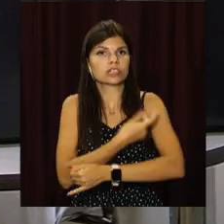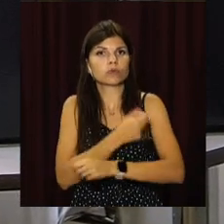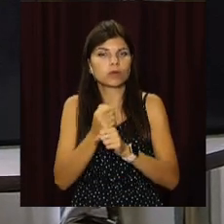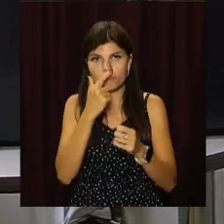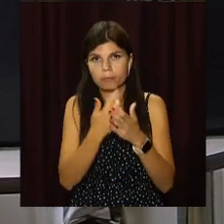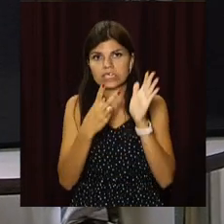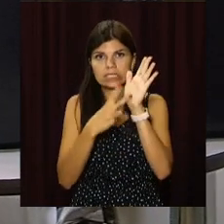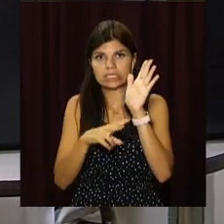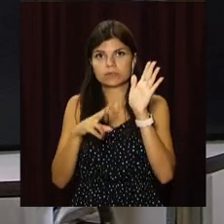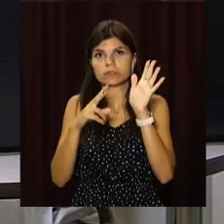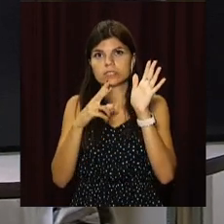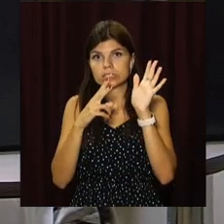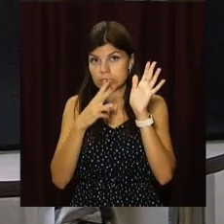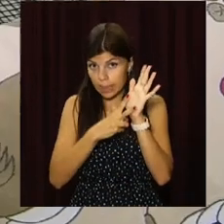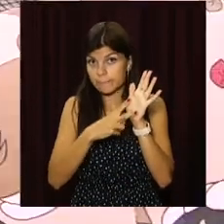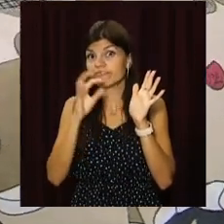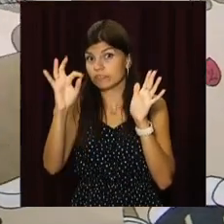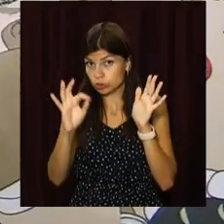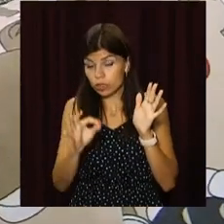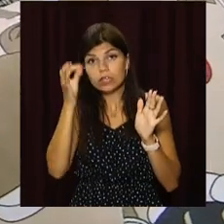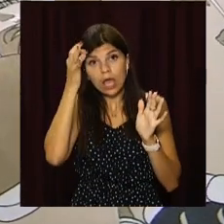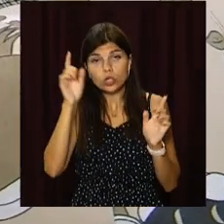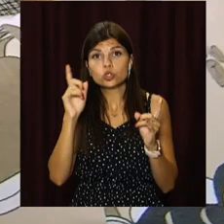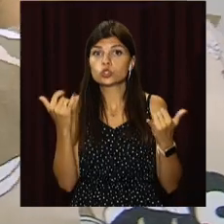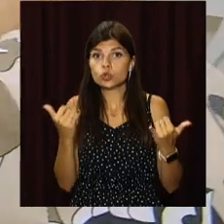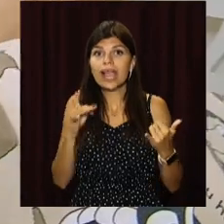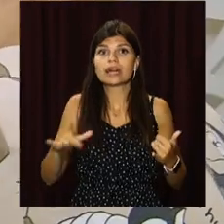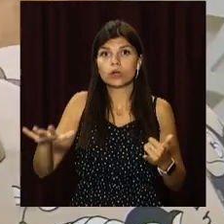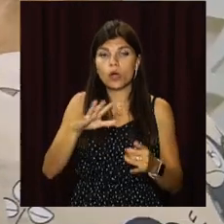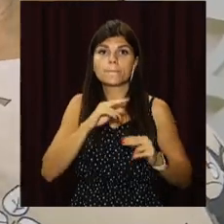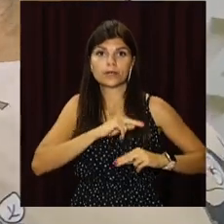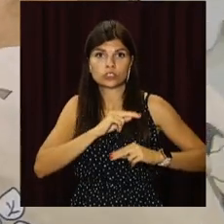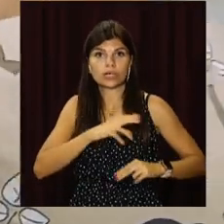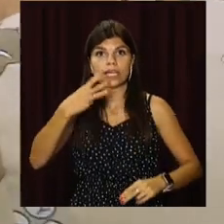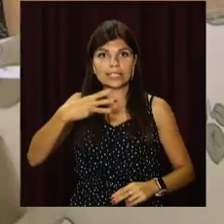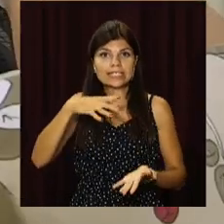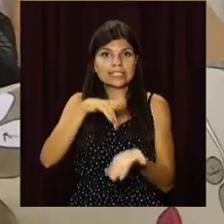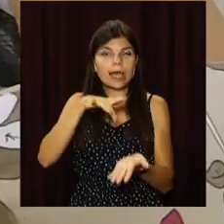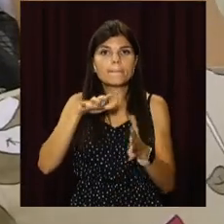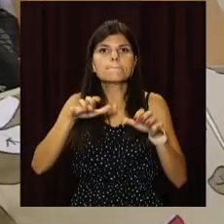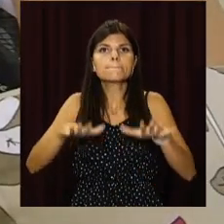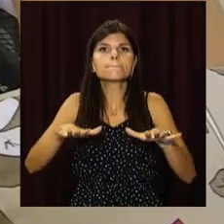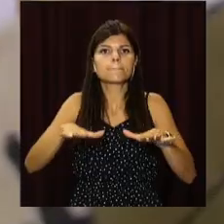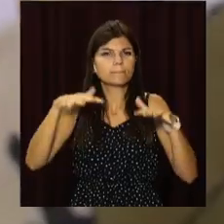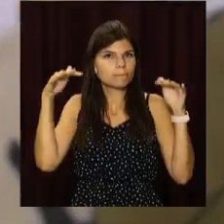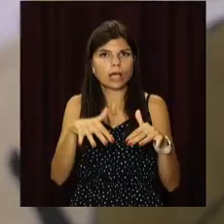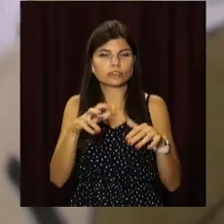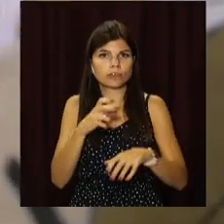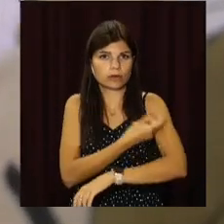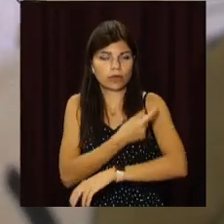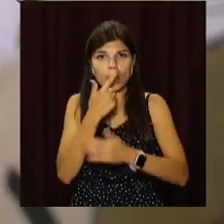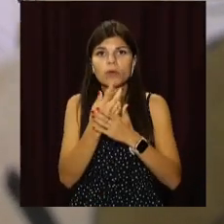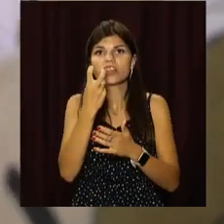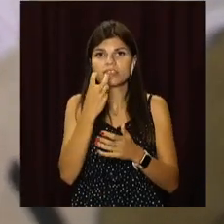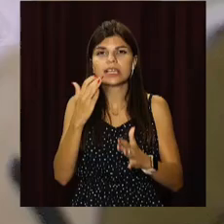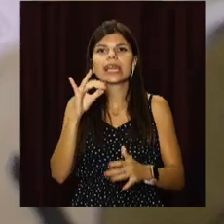зробили майже 77%. Нагадаємо, сьогодні у регіоні працюють 30 центрів масової вакцинації та понад 200